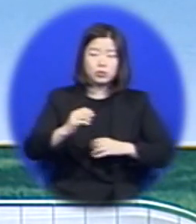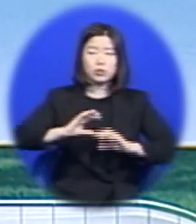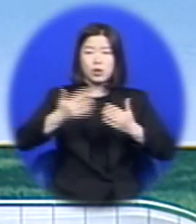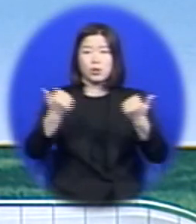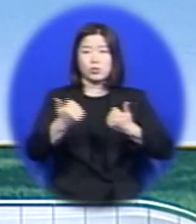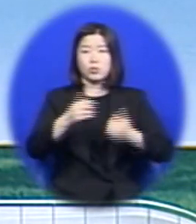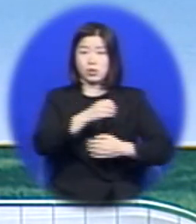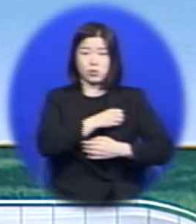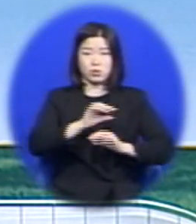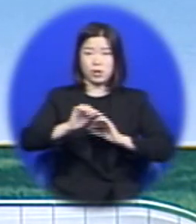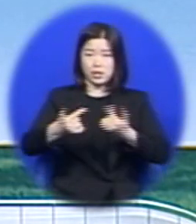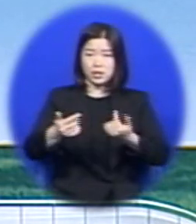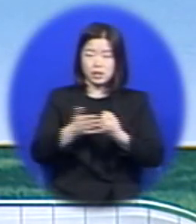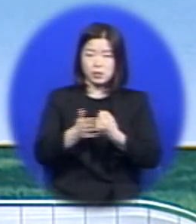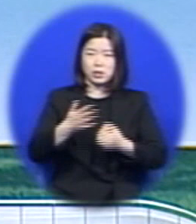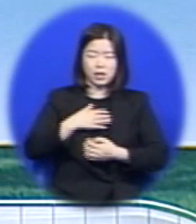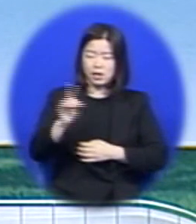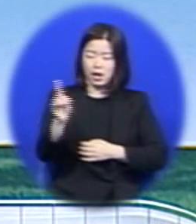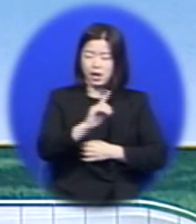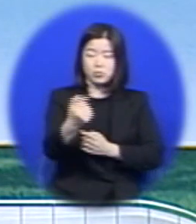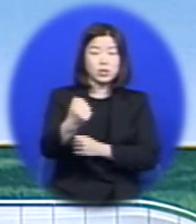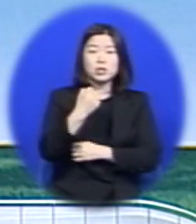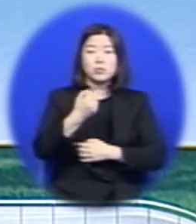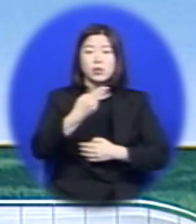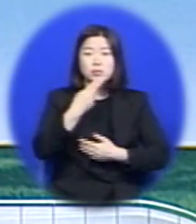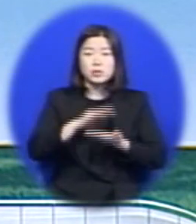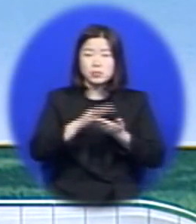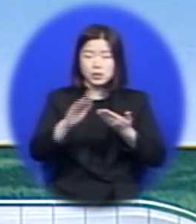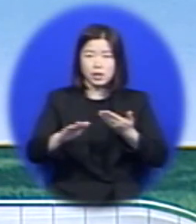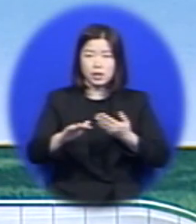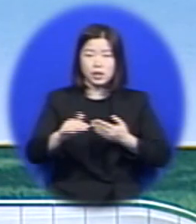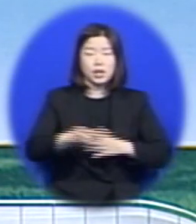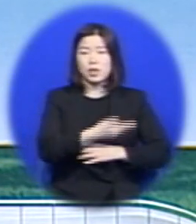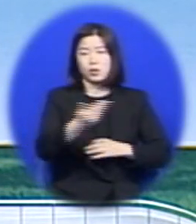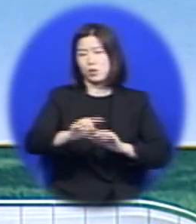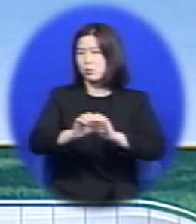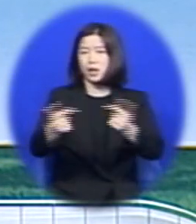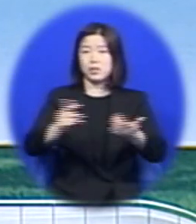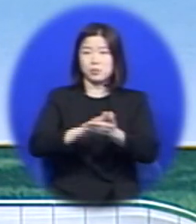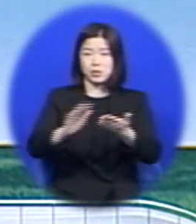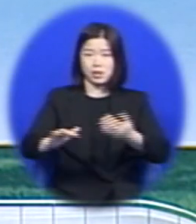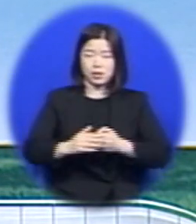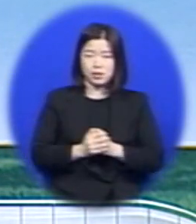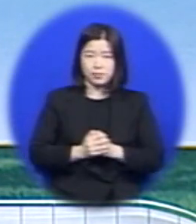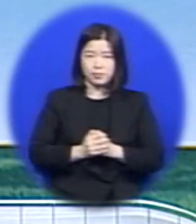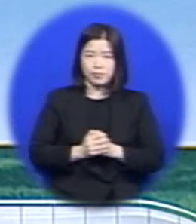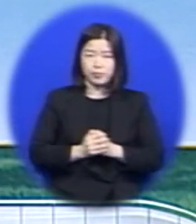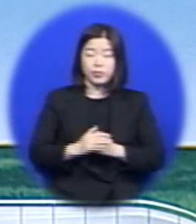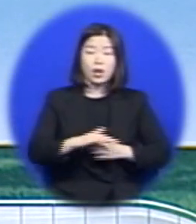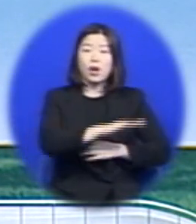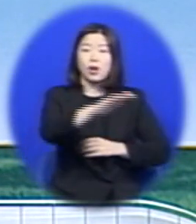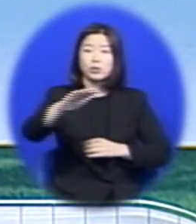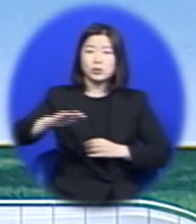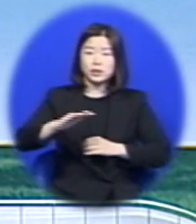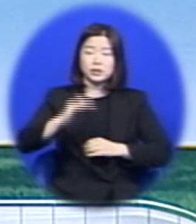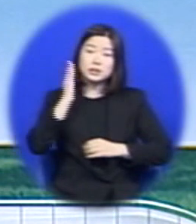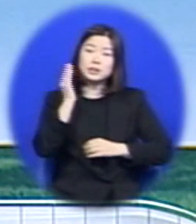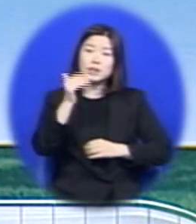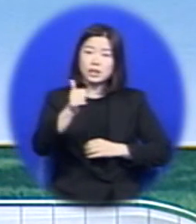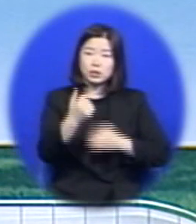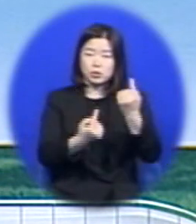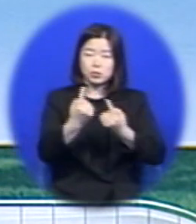아니기 때문에 나는 아무 힘이 없습니다. 여러분, 그렇지 않습니다. 우리는